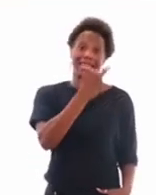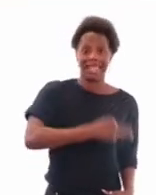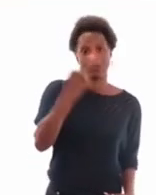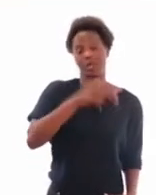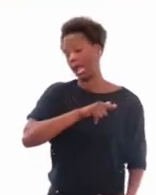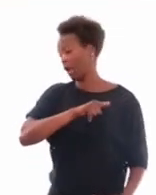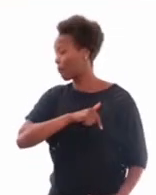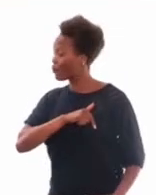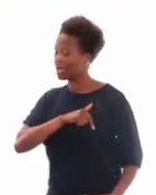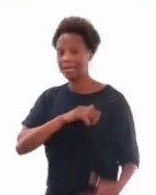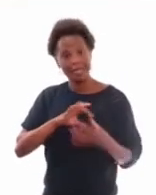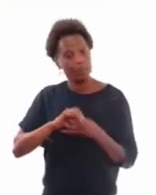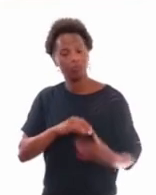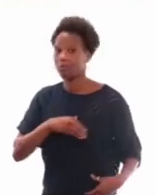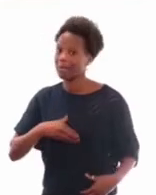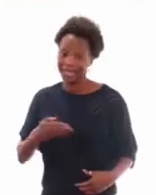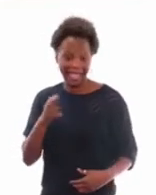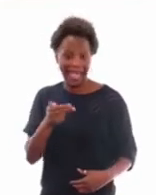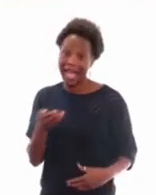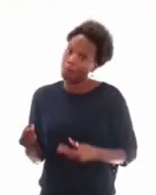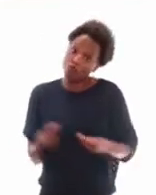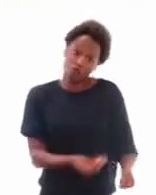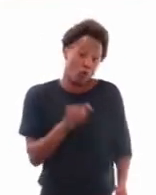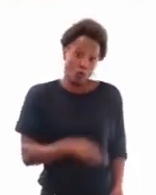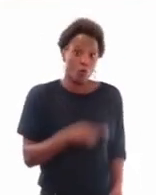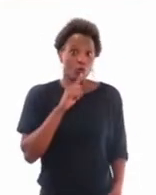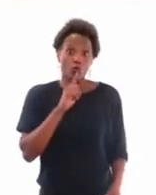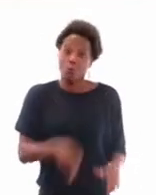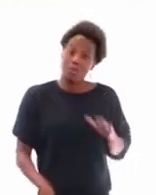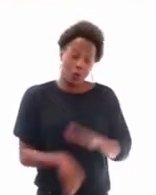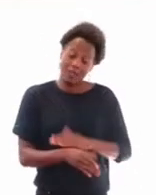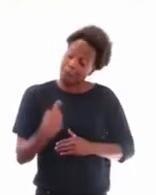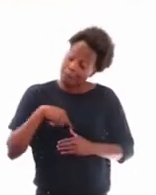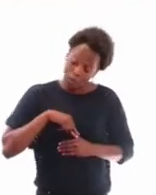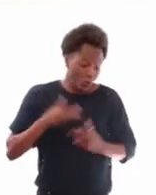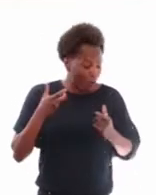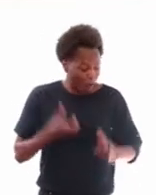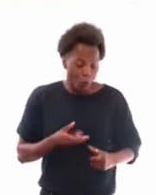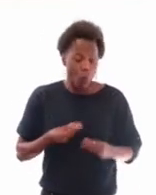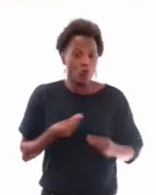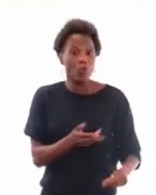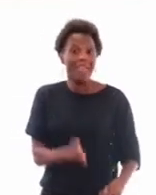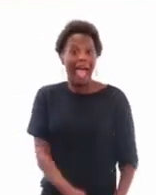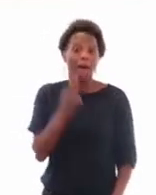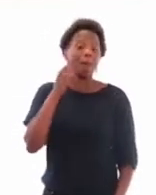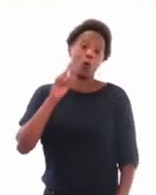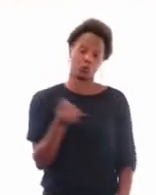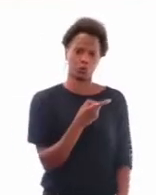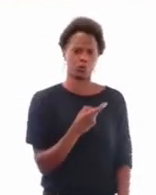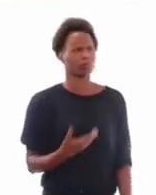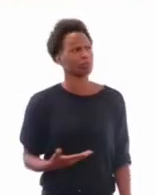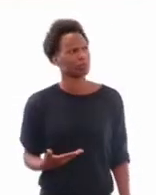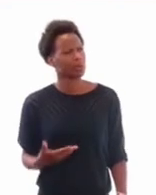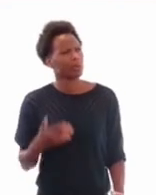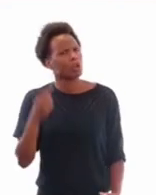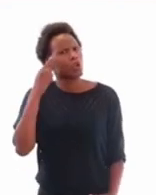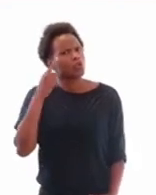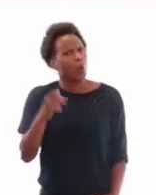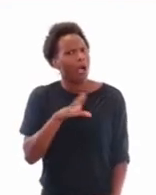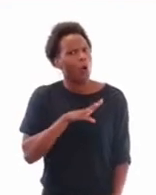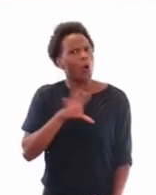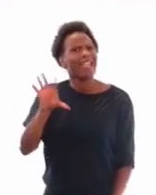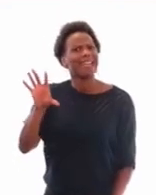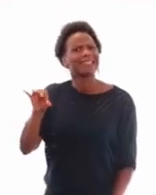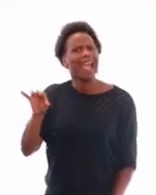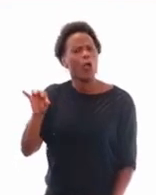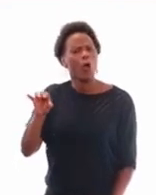le début, et nous sommes le seul groupe à l'avoir dit dès le départ. Aujourd'hui, si je ne me trompe pas, c'est 50 policiers municipaux, et encore peut-être